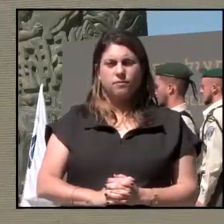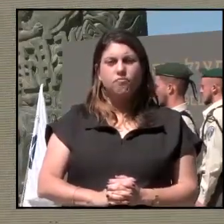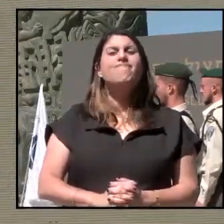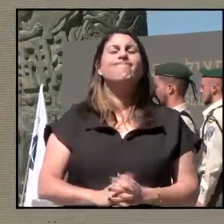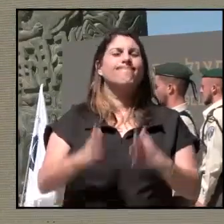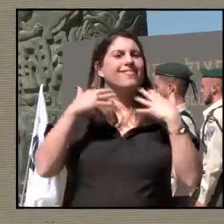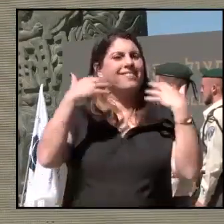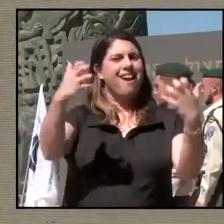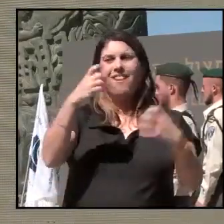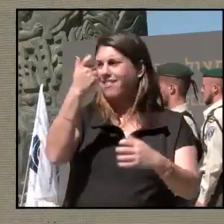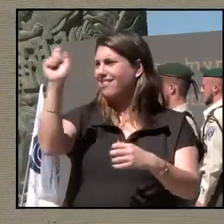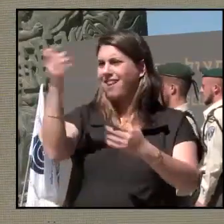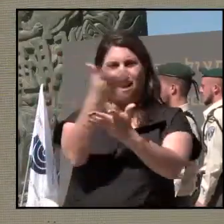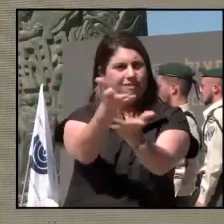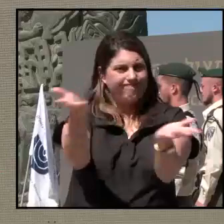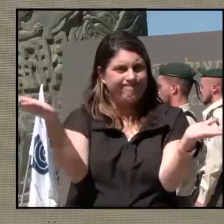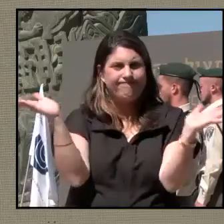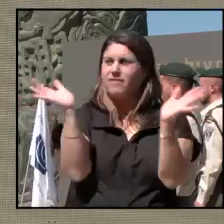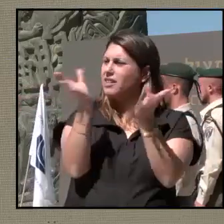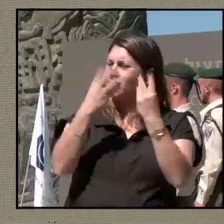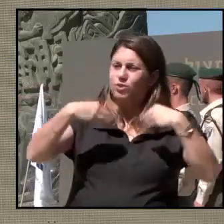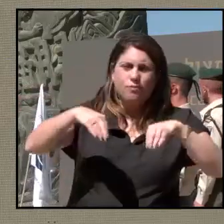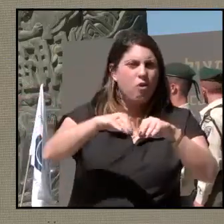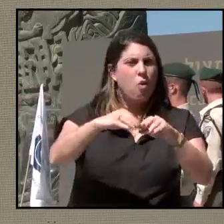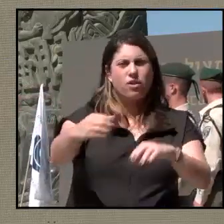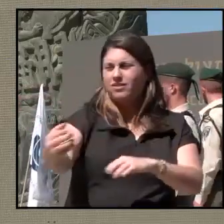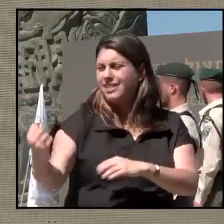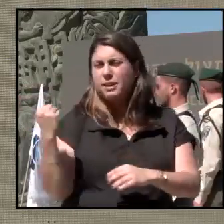קהל יקר, משפחות, גיבורים,